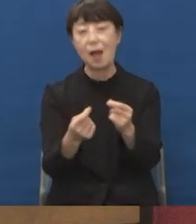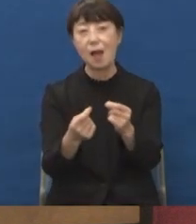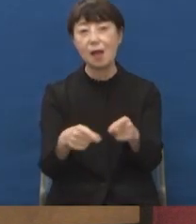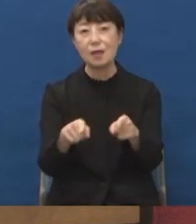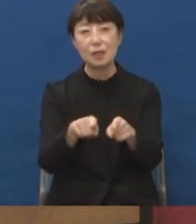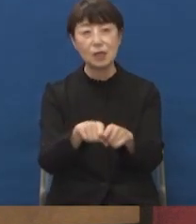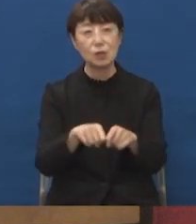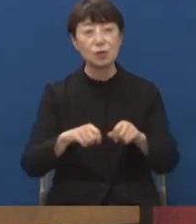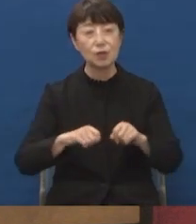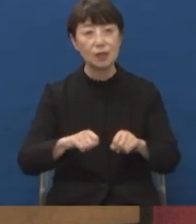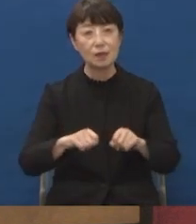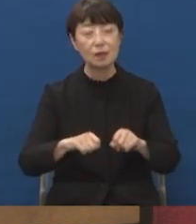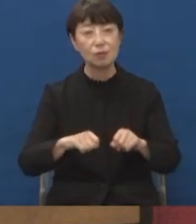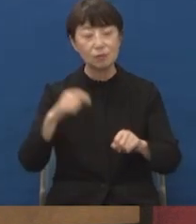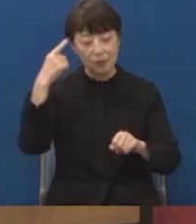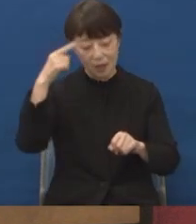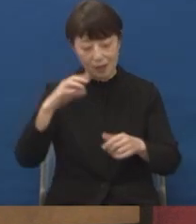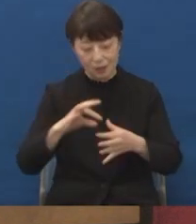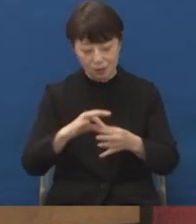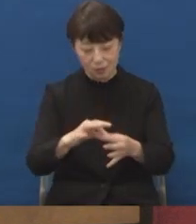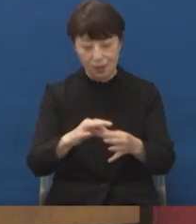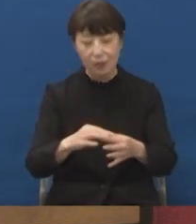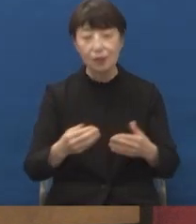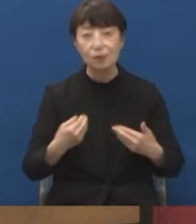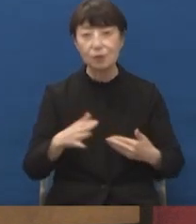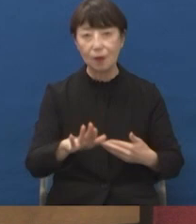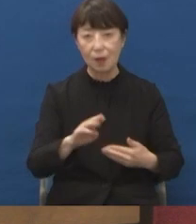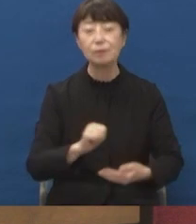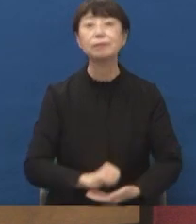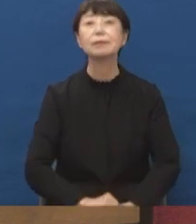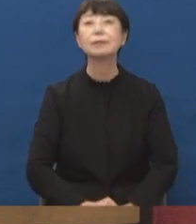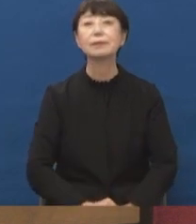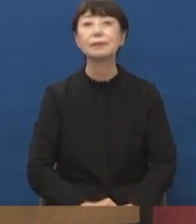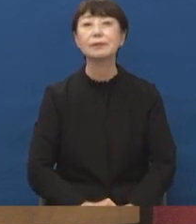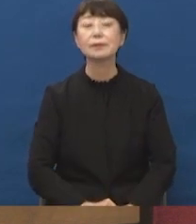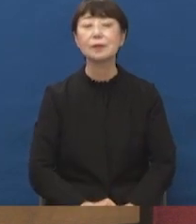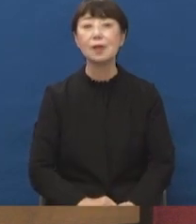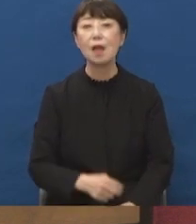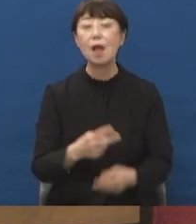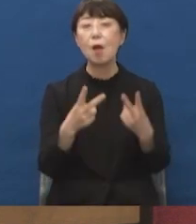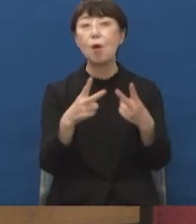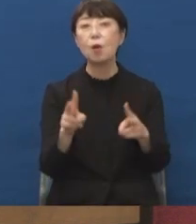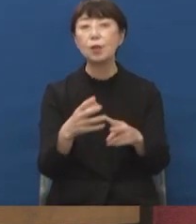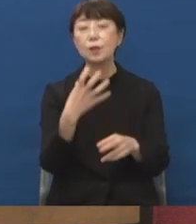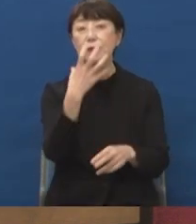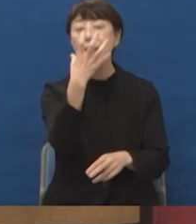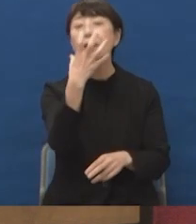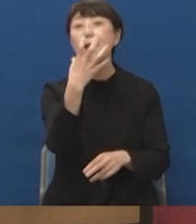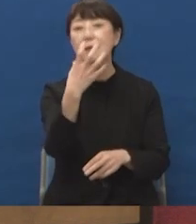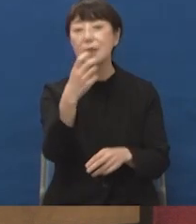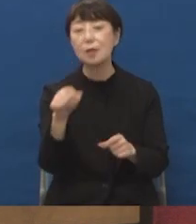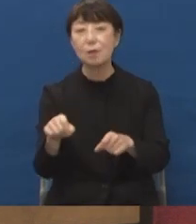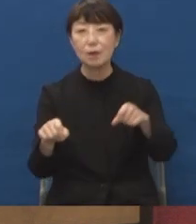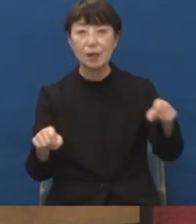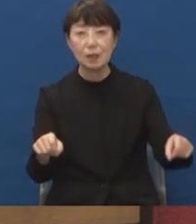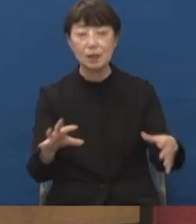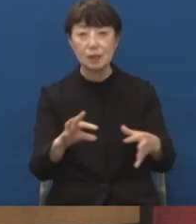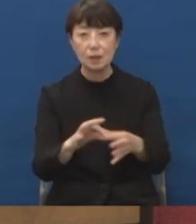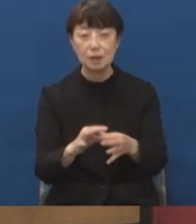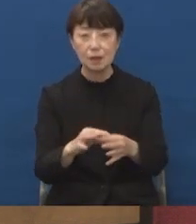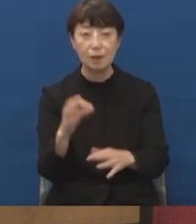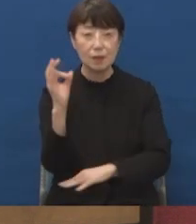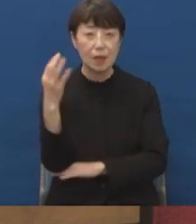のか考え続けていくべきであります。北陸新幹線の延伸については、財政負担や環境